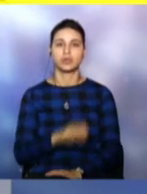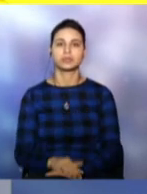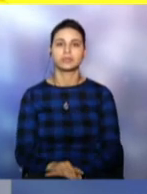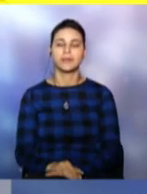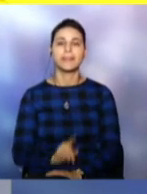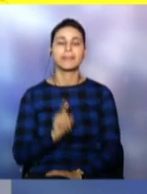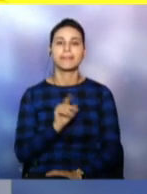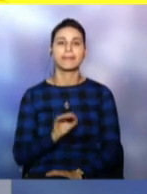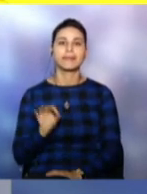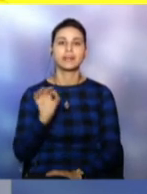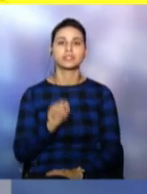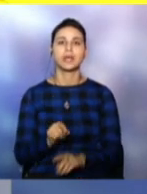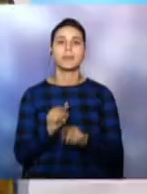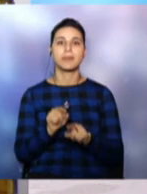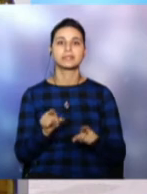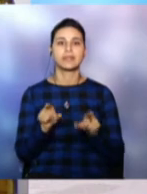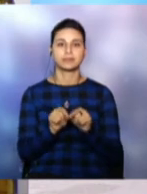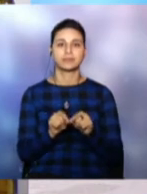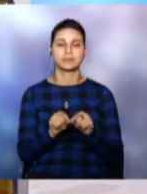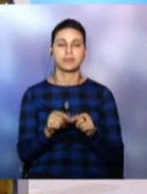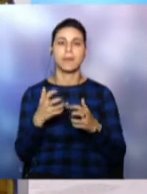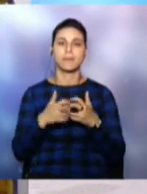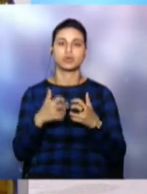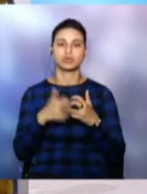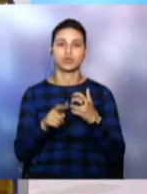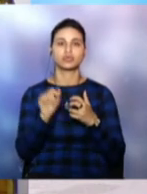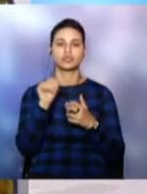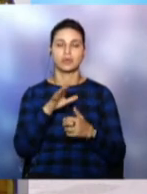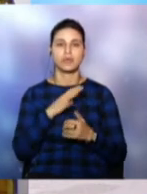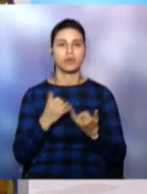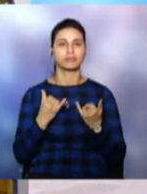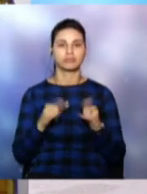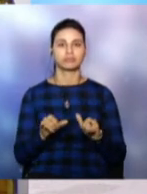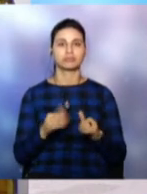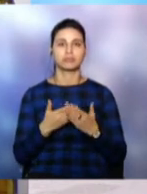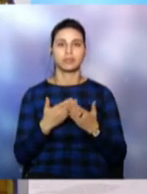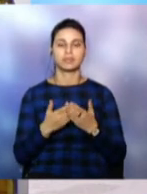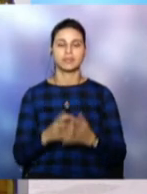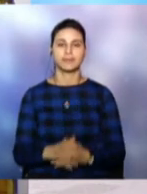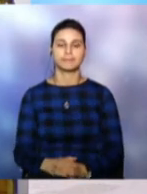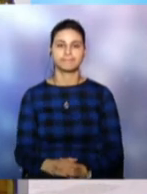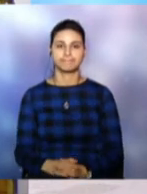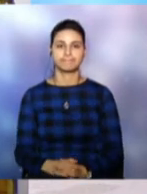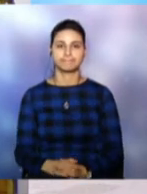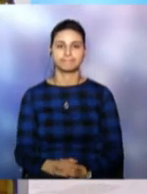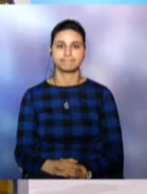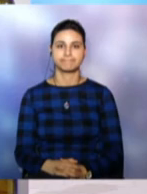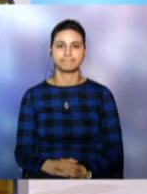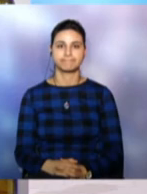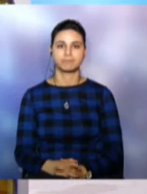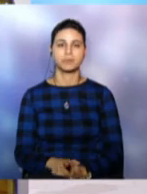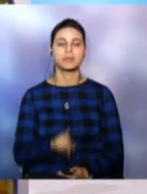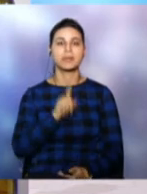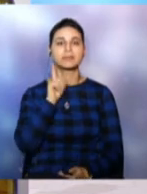რაც შეეხება მასთან დასაწყვილებელ ბოსტნეულს, თქვენ შეიძლება უჩვეულოდ გეჩვენებათ, რა თქმა უნდა უჩვეულოდ არ გეჩვენებათ,